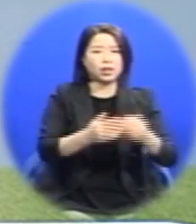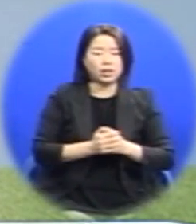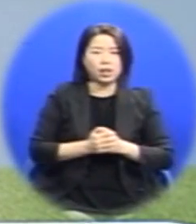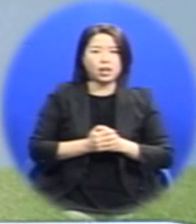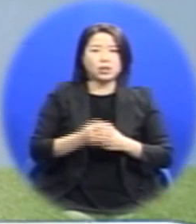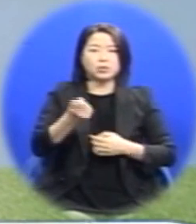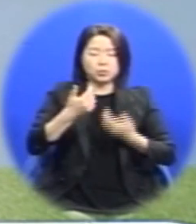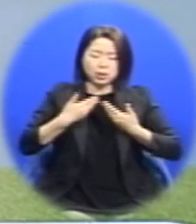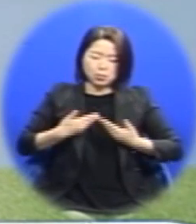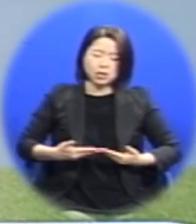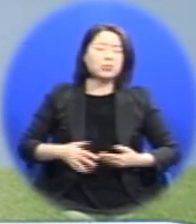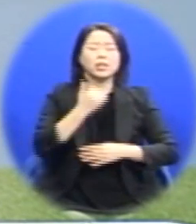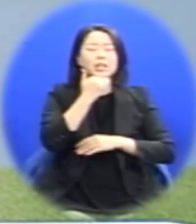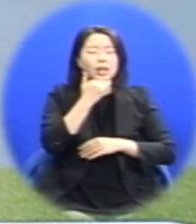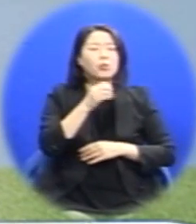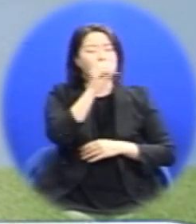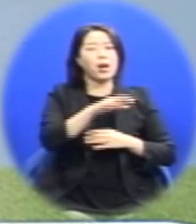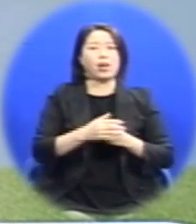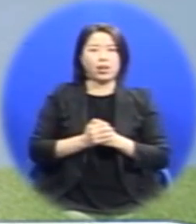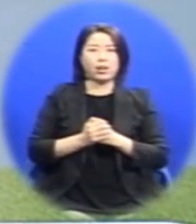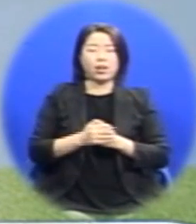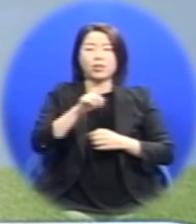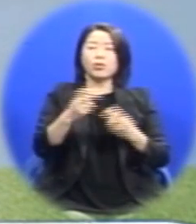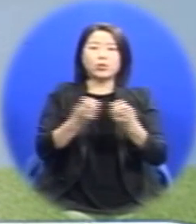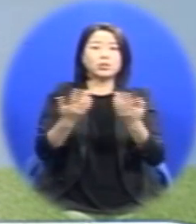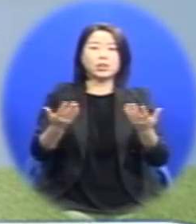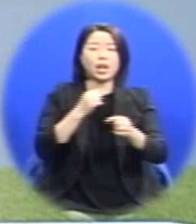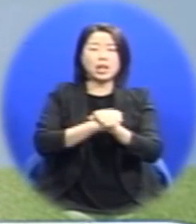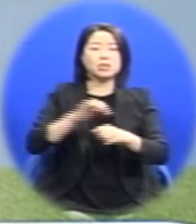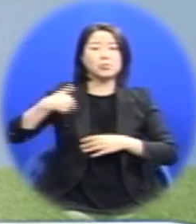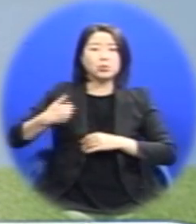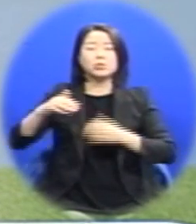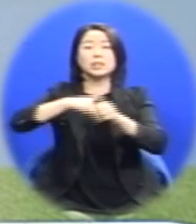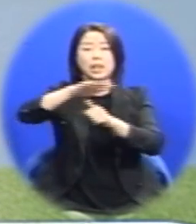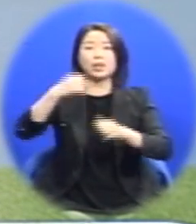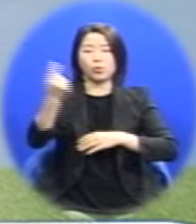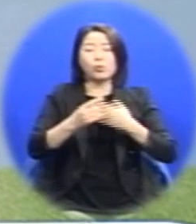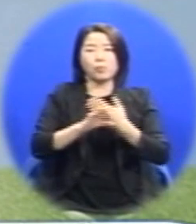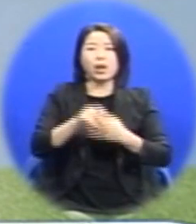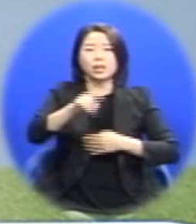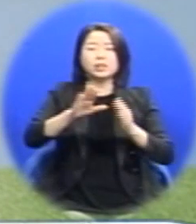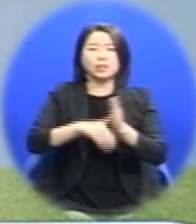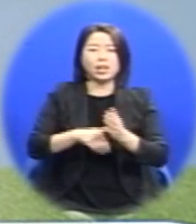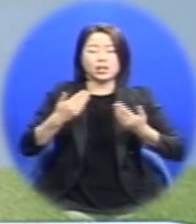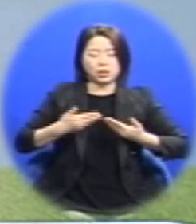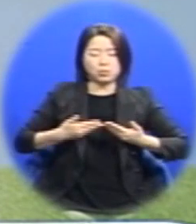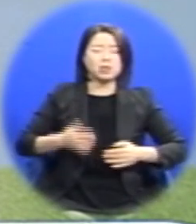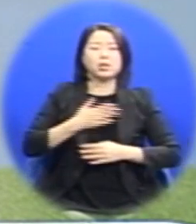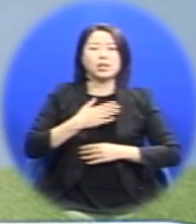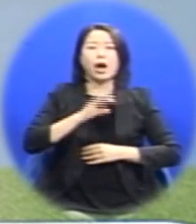나만 바라보고 기다리라고 했잖아. 너 어떻게 할지 모르는 상황이 오면 그때일수록 너 잠잠히